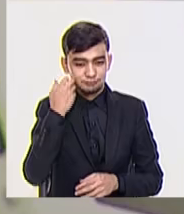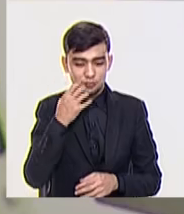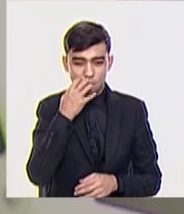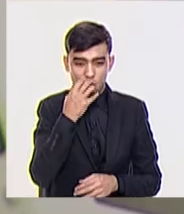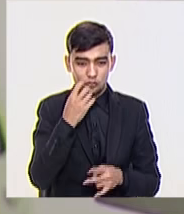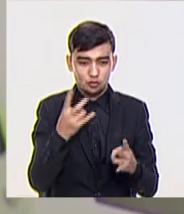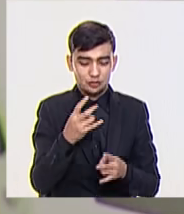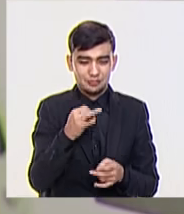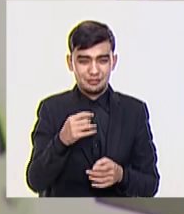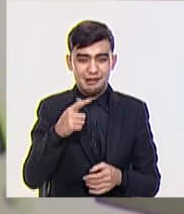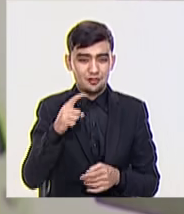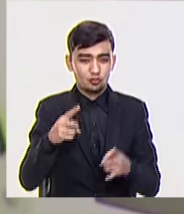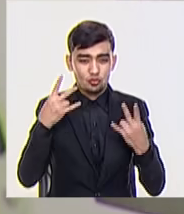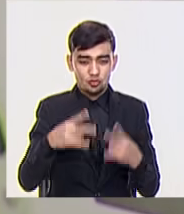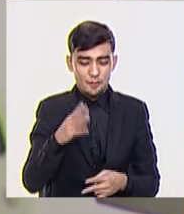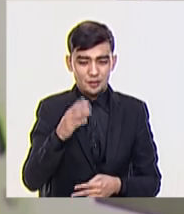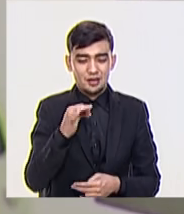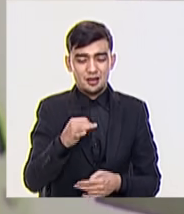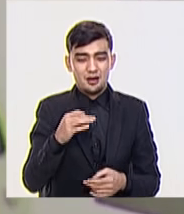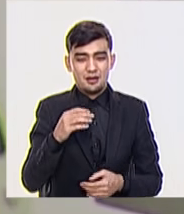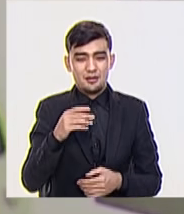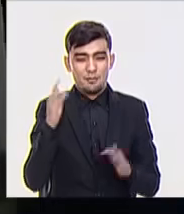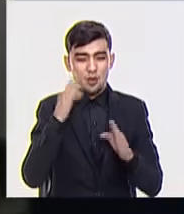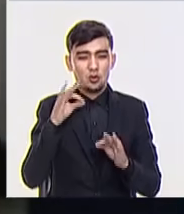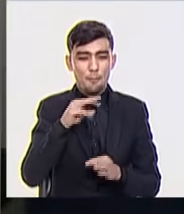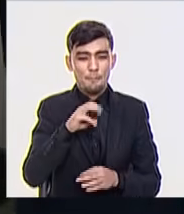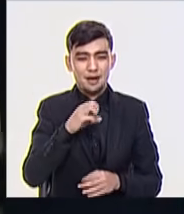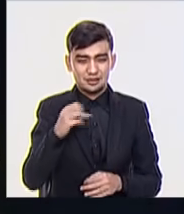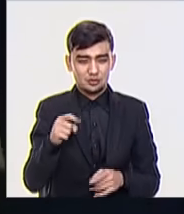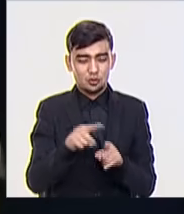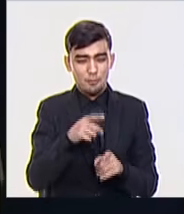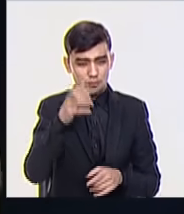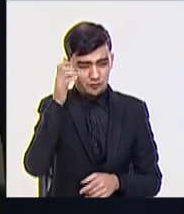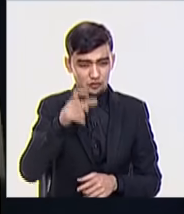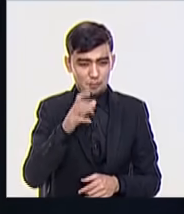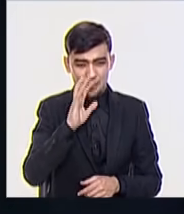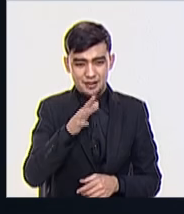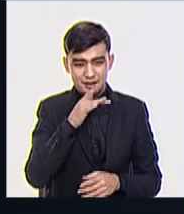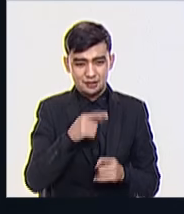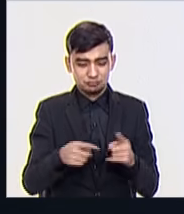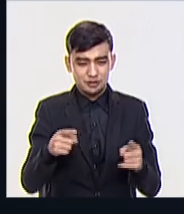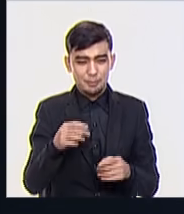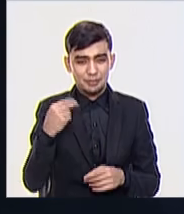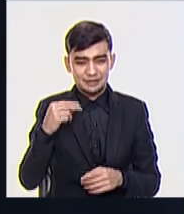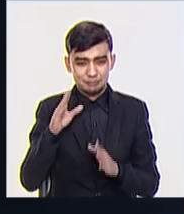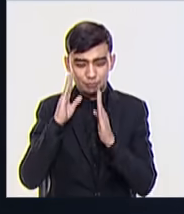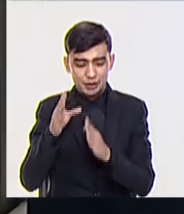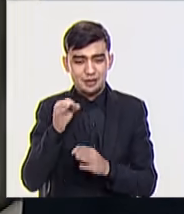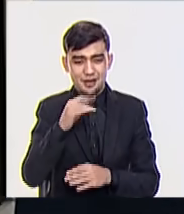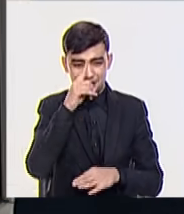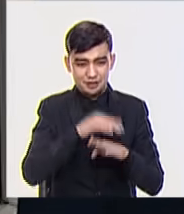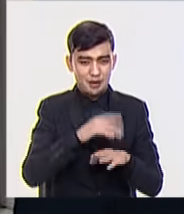ол. Бұл ауа массасындағы қалдықты азайтудың ең ұтымды тәсіл екенін айтқан профессор 5 жылдан бері тікелей президентпен Алматы